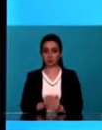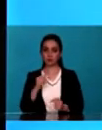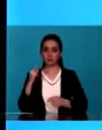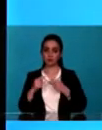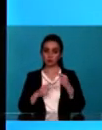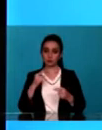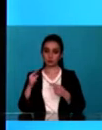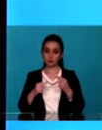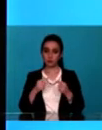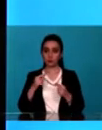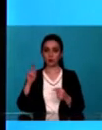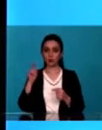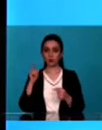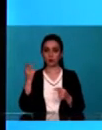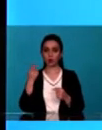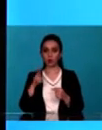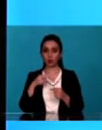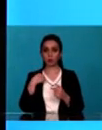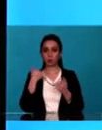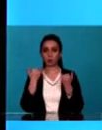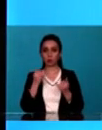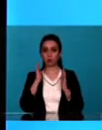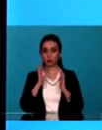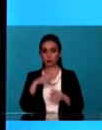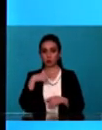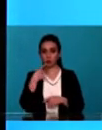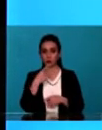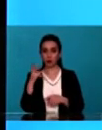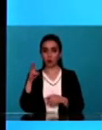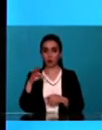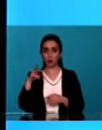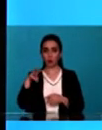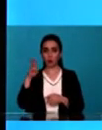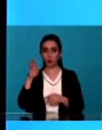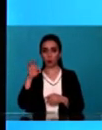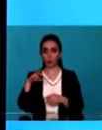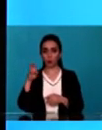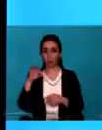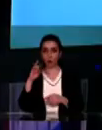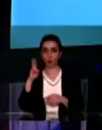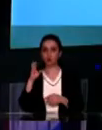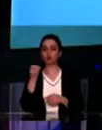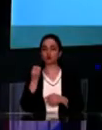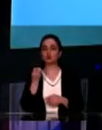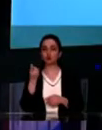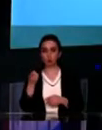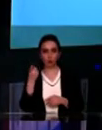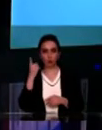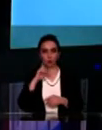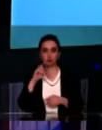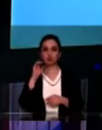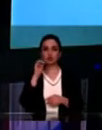Следующий компонент, о котором мы сегодня с вами будем говорить, это Combo Box. Он еще удобнее,